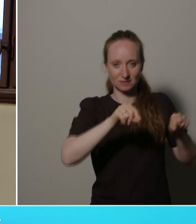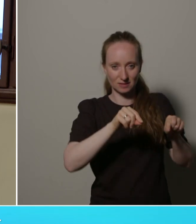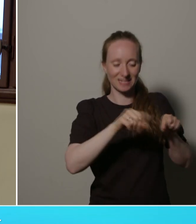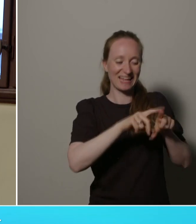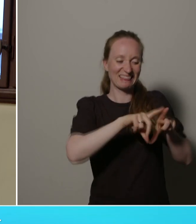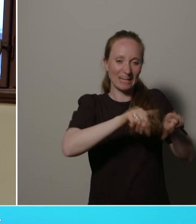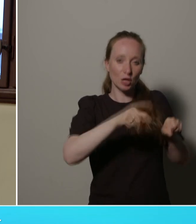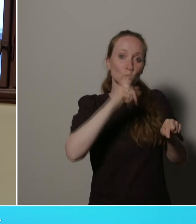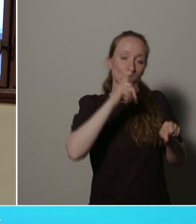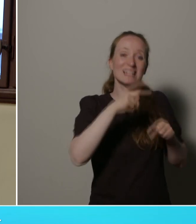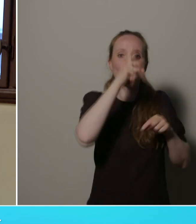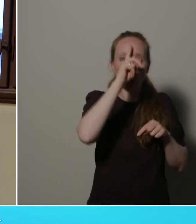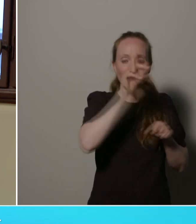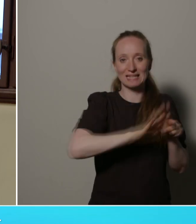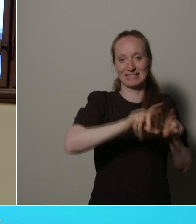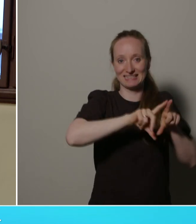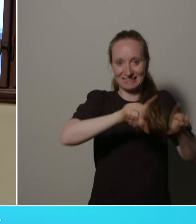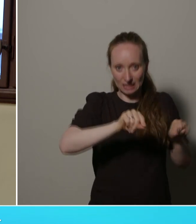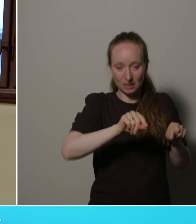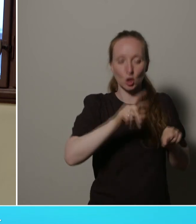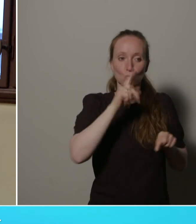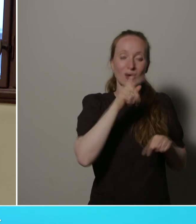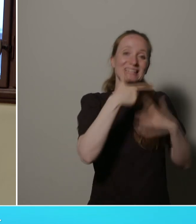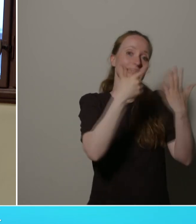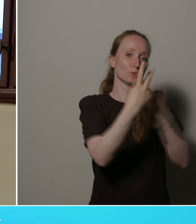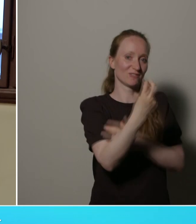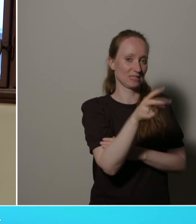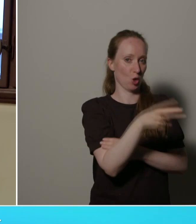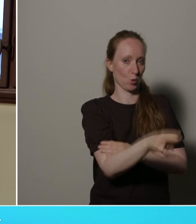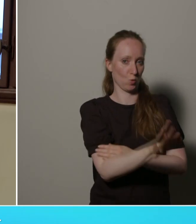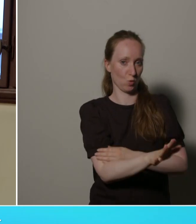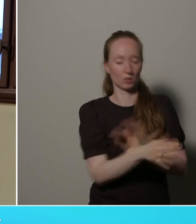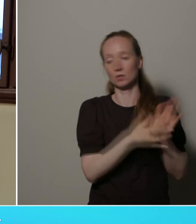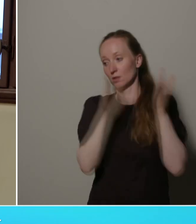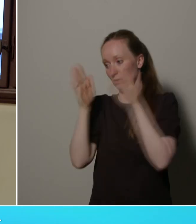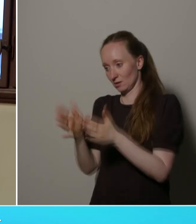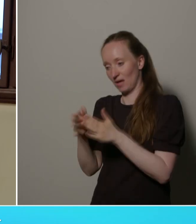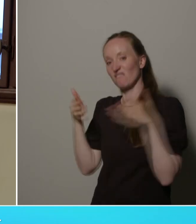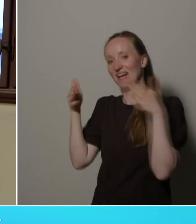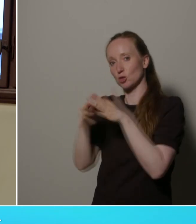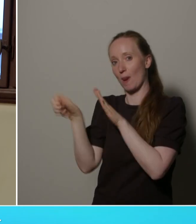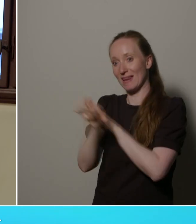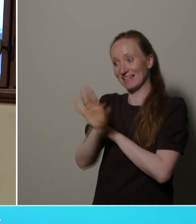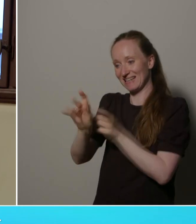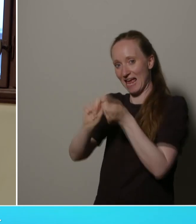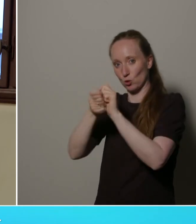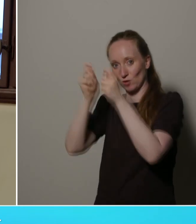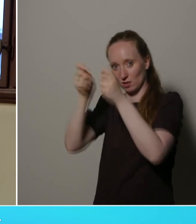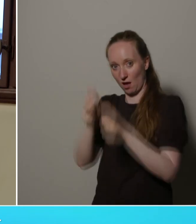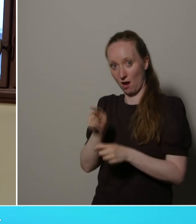Euro kosten wird. Das Deutschlandticket wohlgemerkt für ganz Deutschland. In Ihrem Änderungsantrag ist es tatsächlich so,